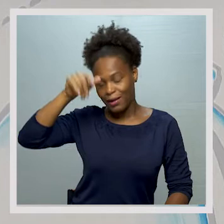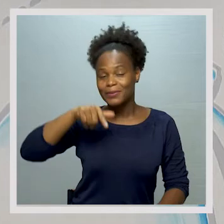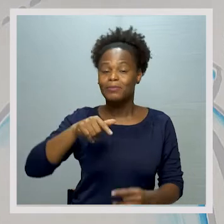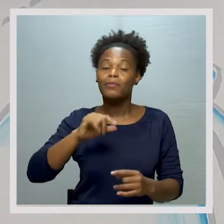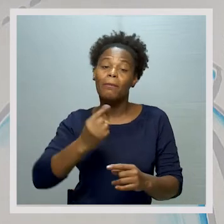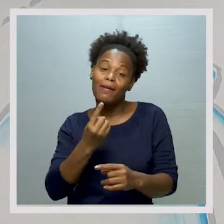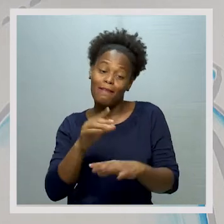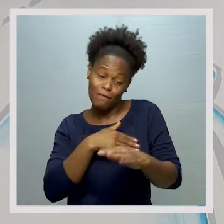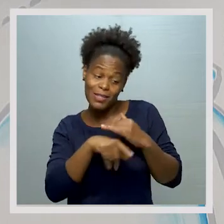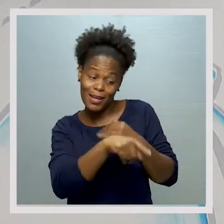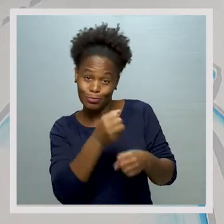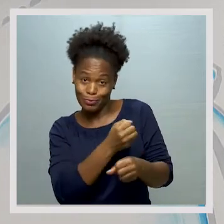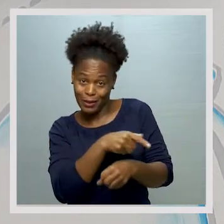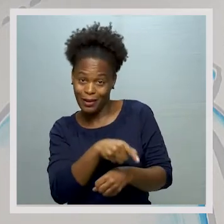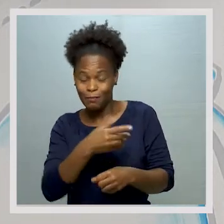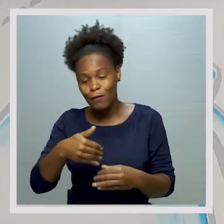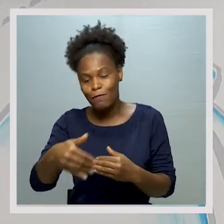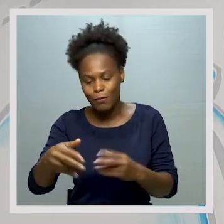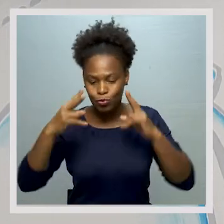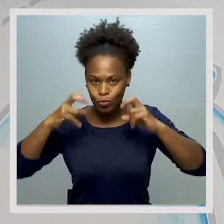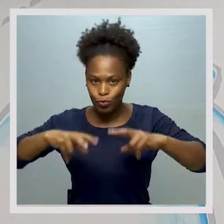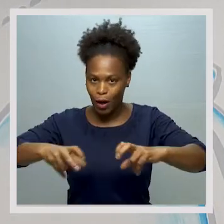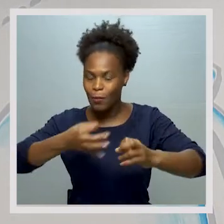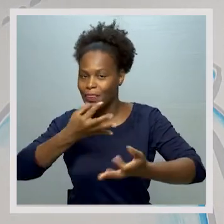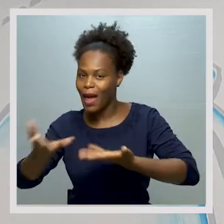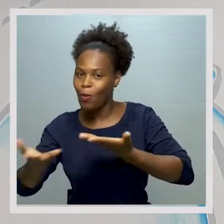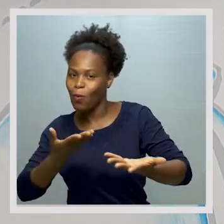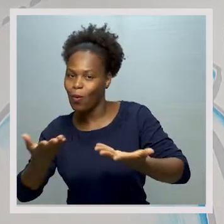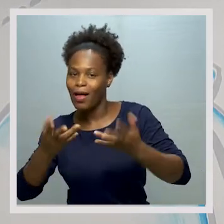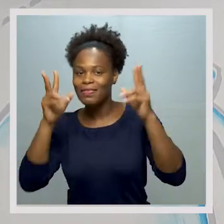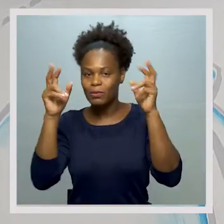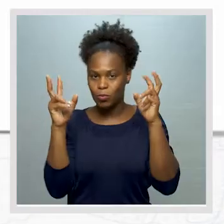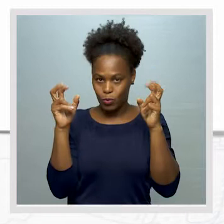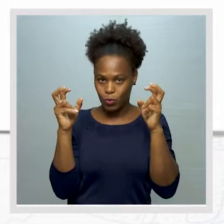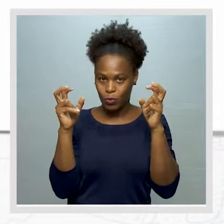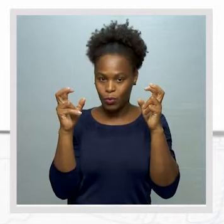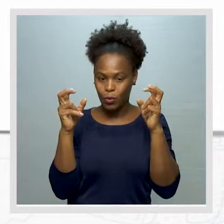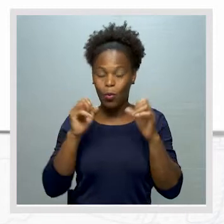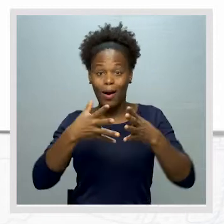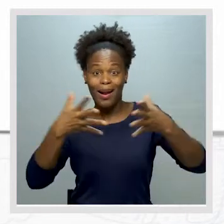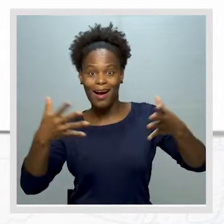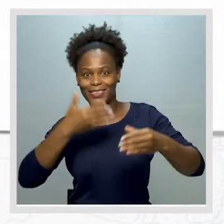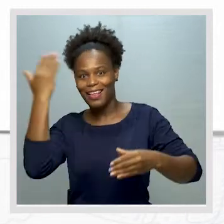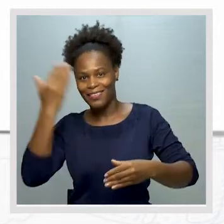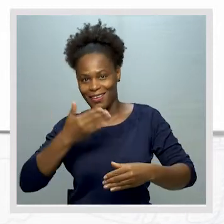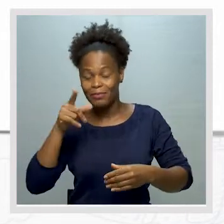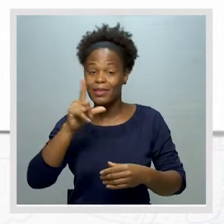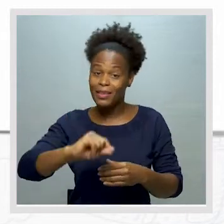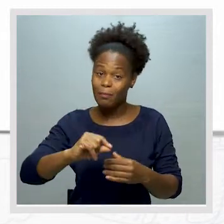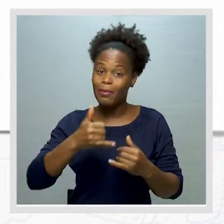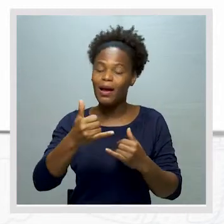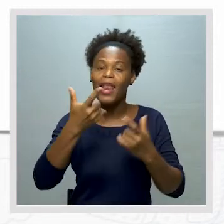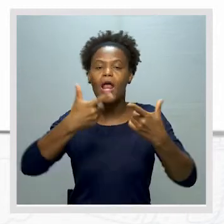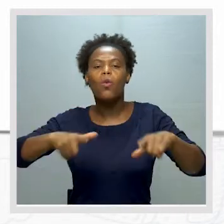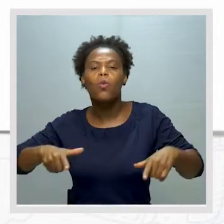Pour faire cela, nous allons exploiter le dialogue intitulé « Le grand jour » et en